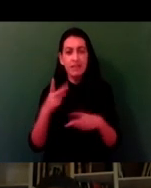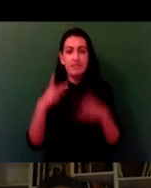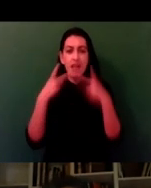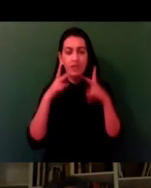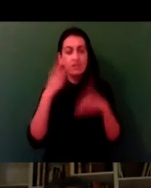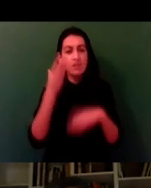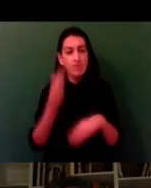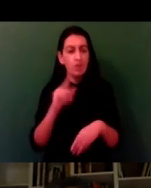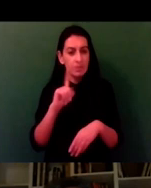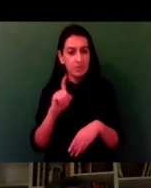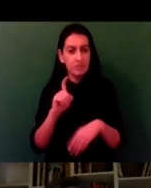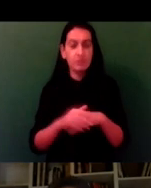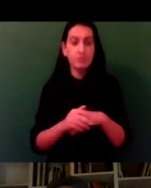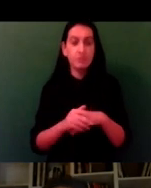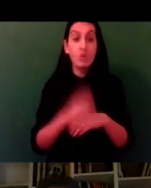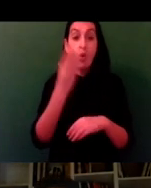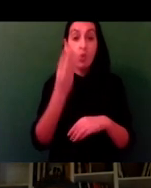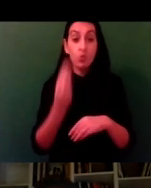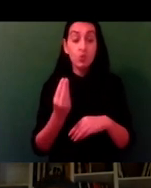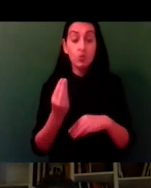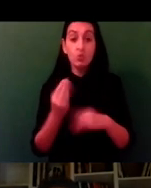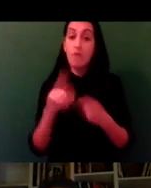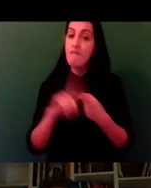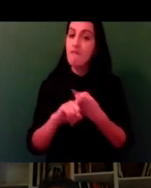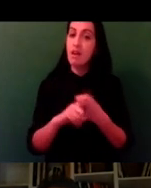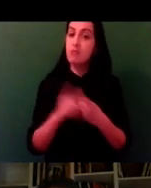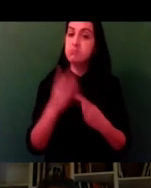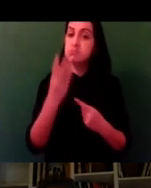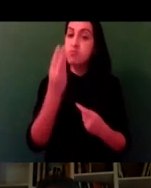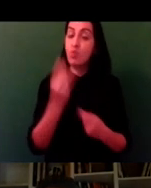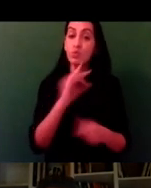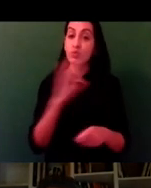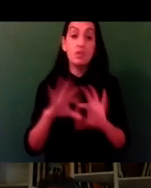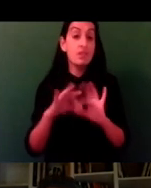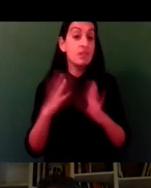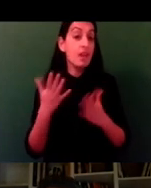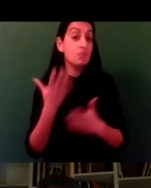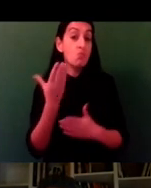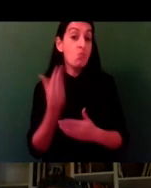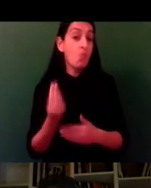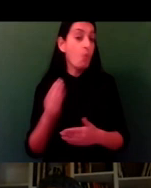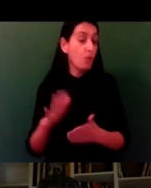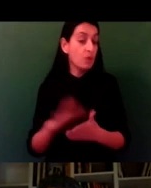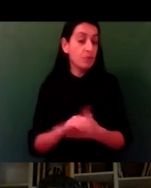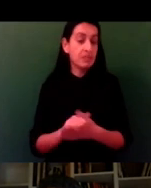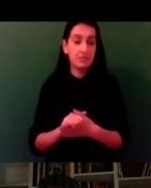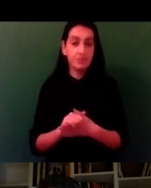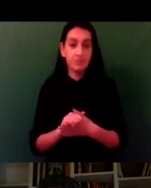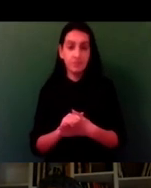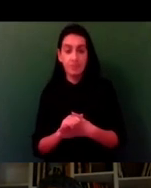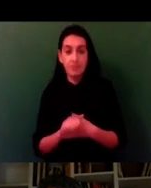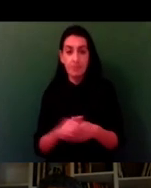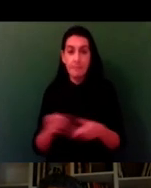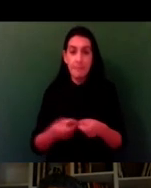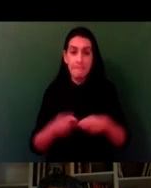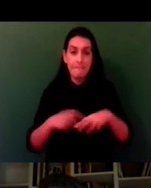girdi sağlayabilir, olumlu olumsuz yönleri ne olabilir demiş. Gizem Kıygı, Barış'ın açtığı tartışma çok önemli. Katılımcı